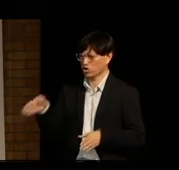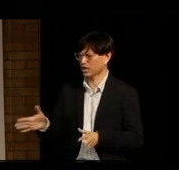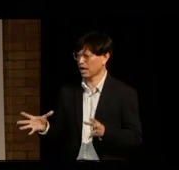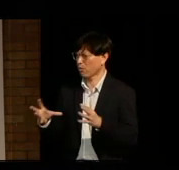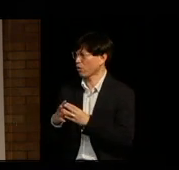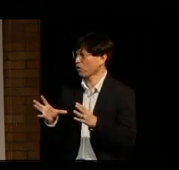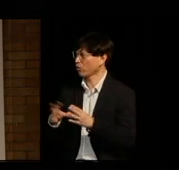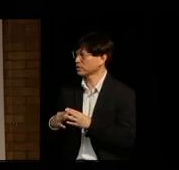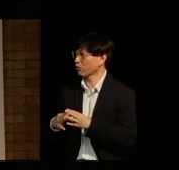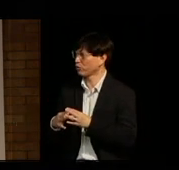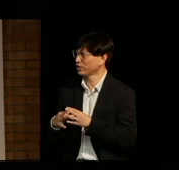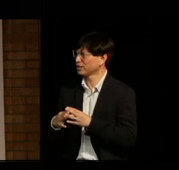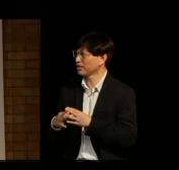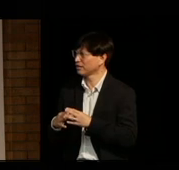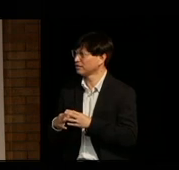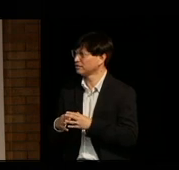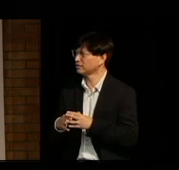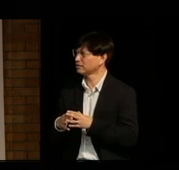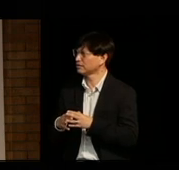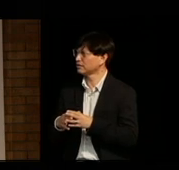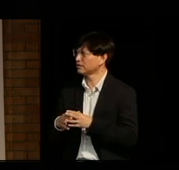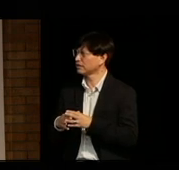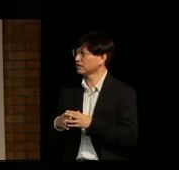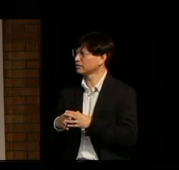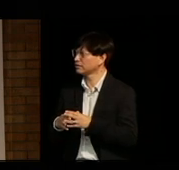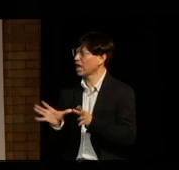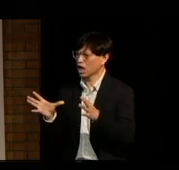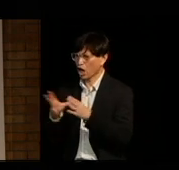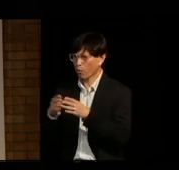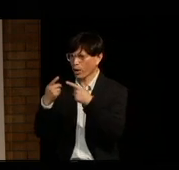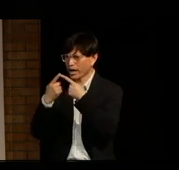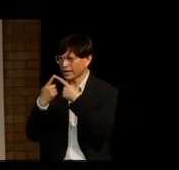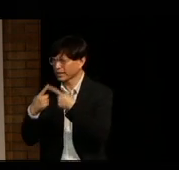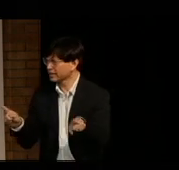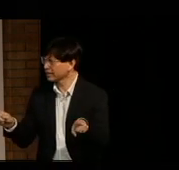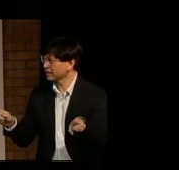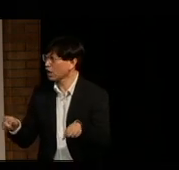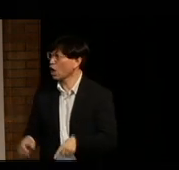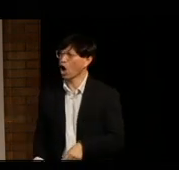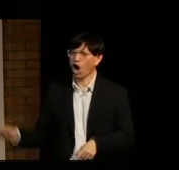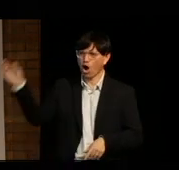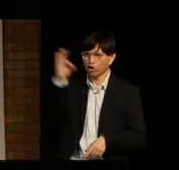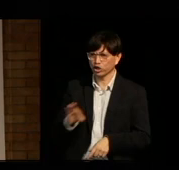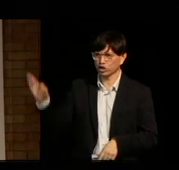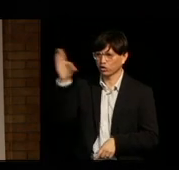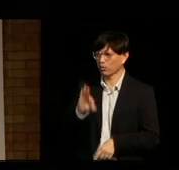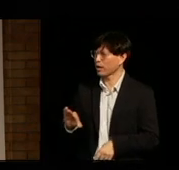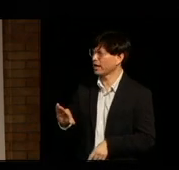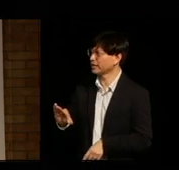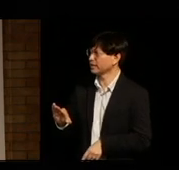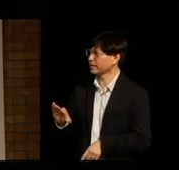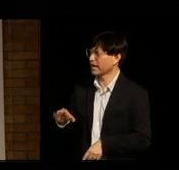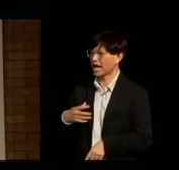veramente questa pr e questa comunità andare messa ogni domenica per me non parta